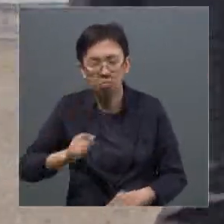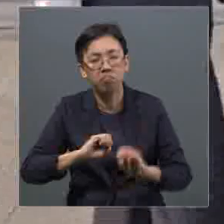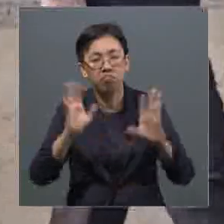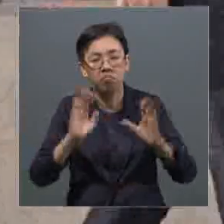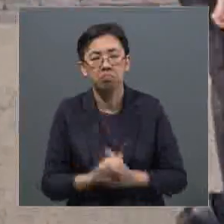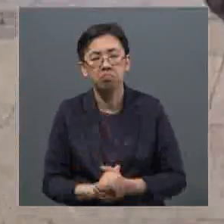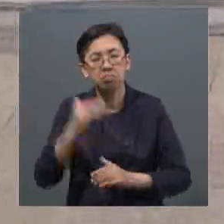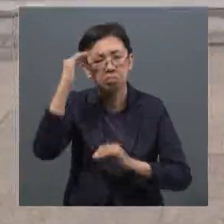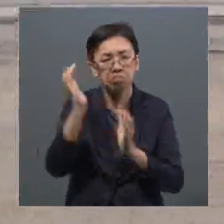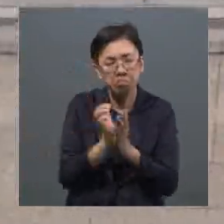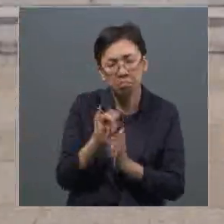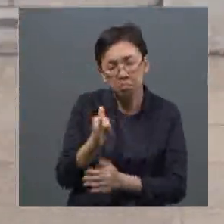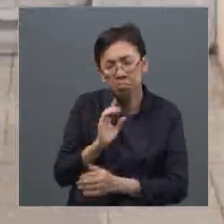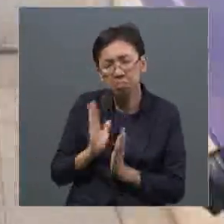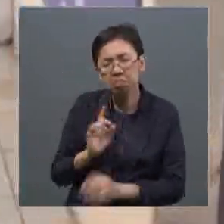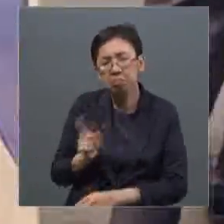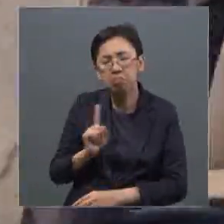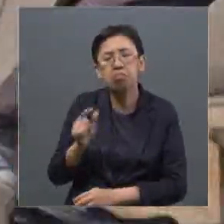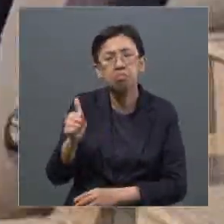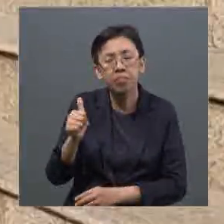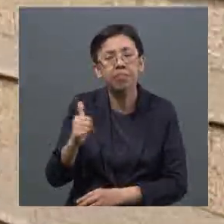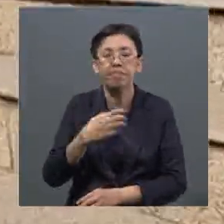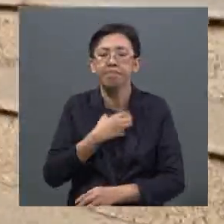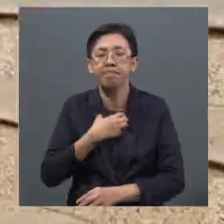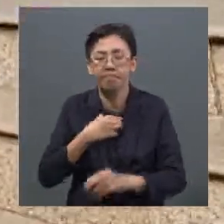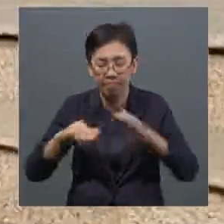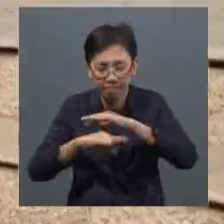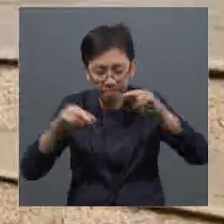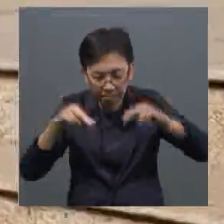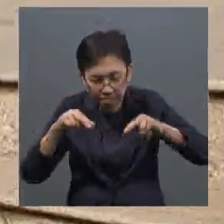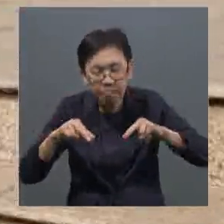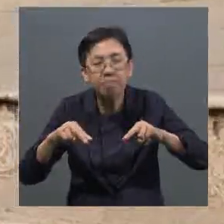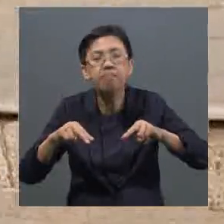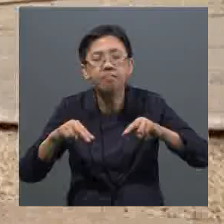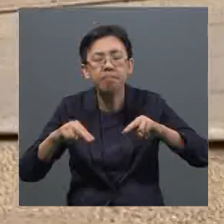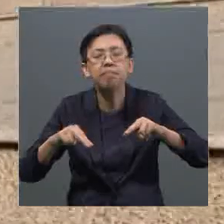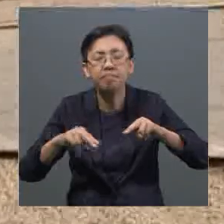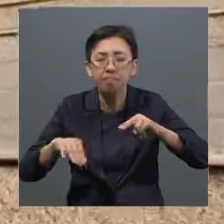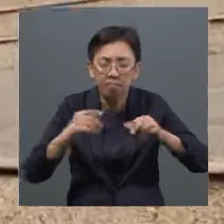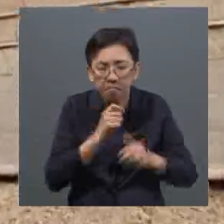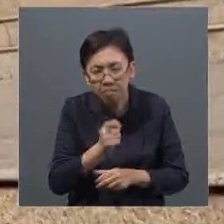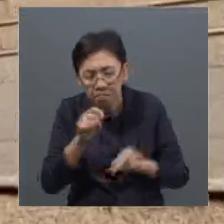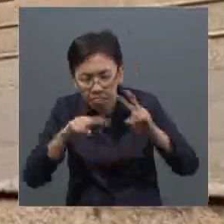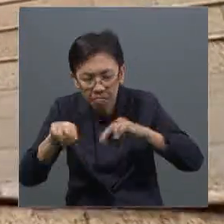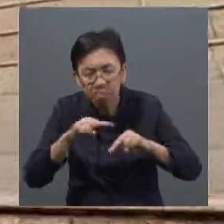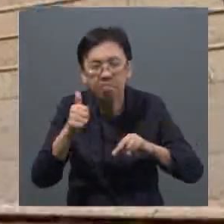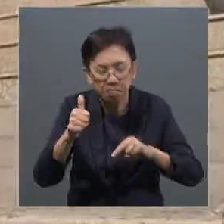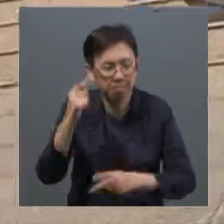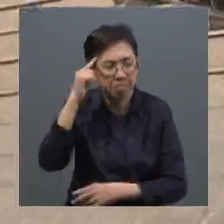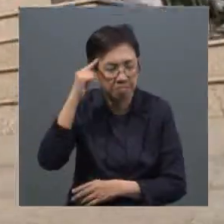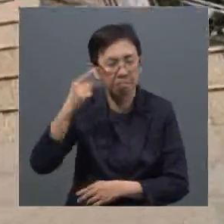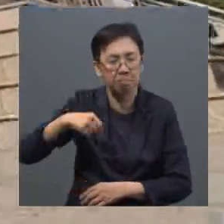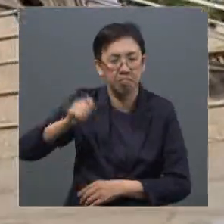ตำรวจอาจจะถูกตำหนิได้นะจึงอาจจึงต้องต้องการให้มีการสืบพยานคดีจะได้จบโดยยุติโดยศาลเป็นผู้ใช้ดุลพินิจ